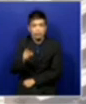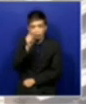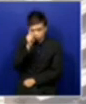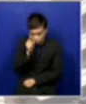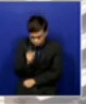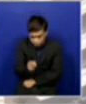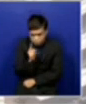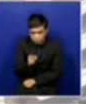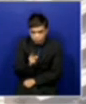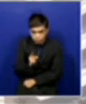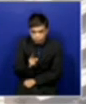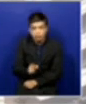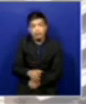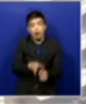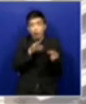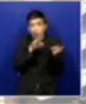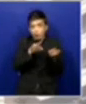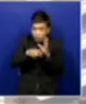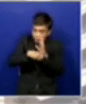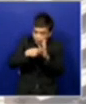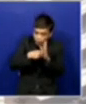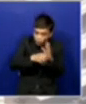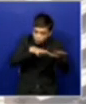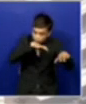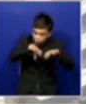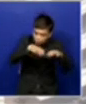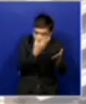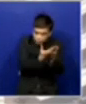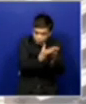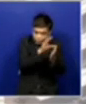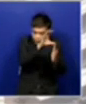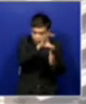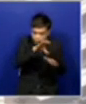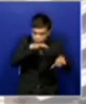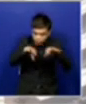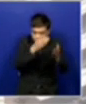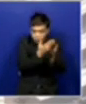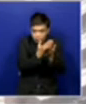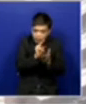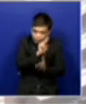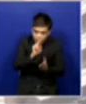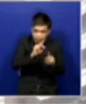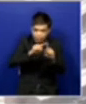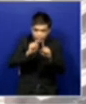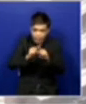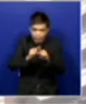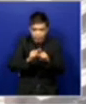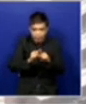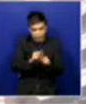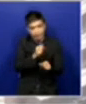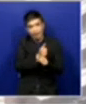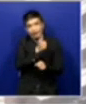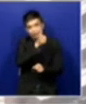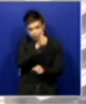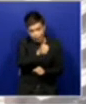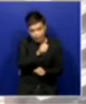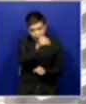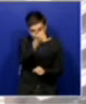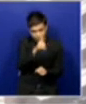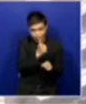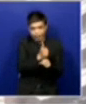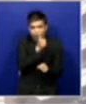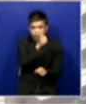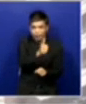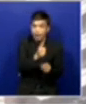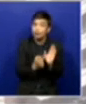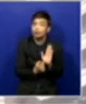หลักความเฉพาะเรื่องการใช้งบประมาณเนี่ยเราเว้นให้ได้บางกรณีนะครับอย่างพรบงบประมาณรายจ่ายประจ